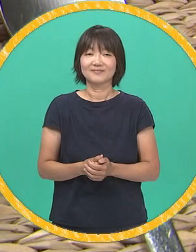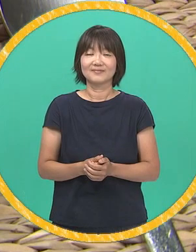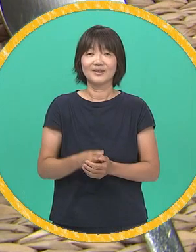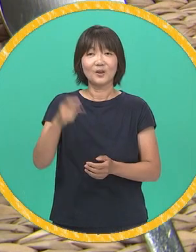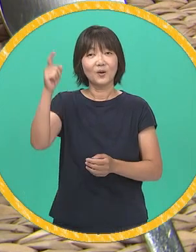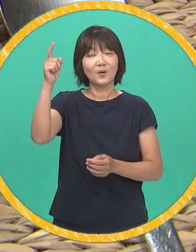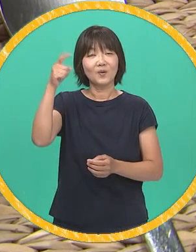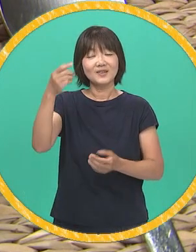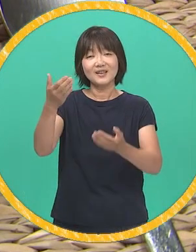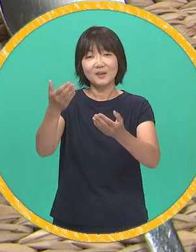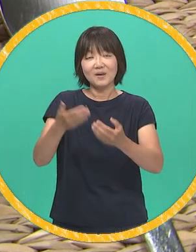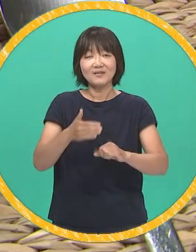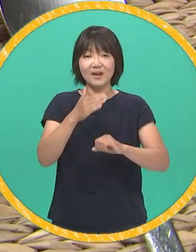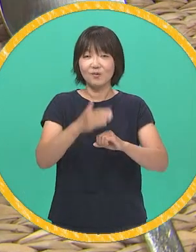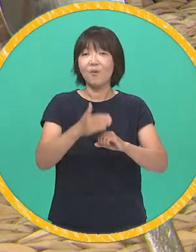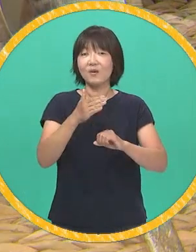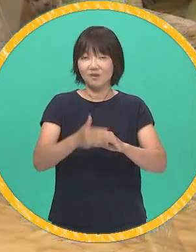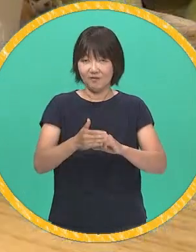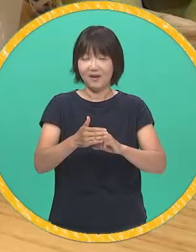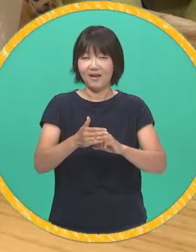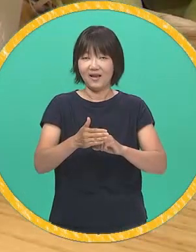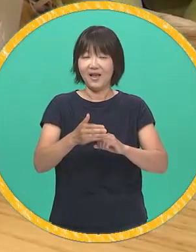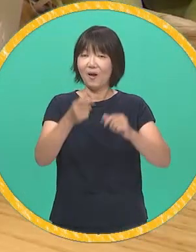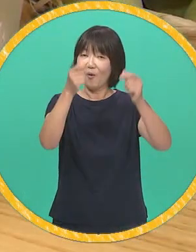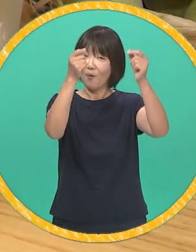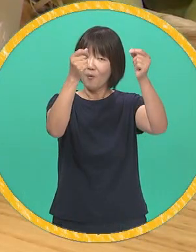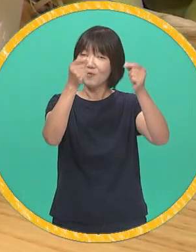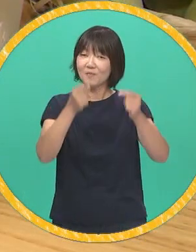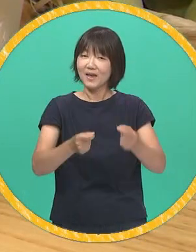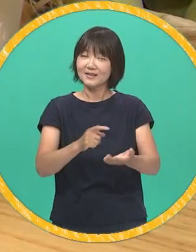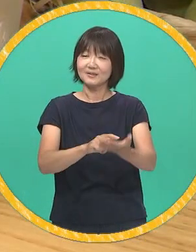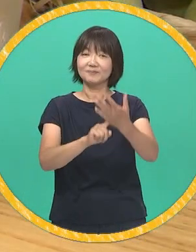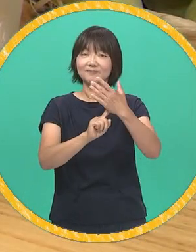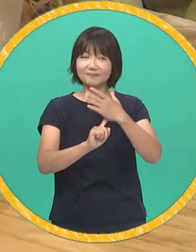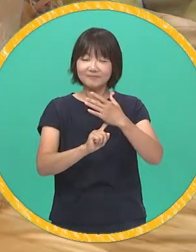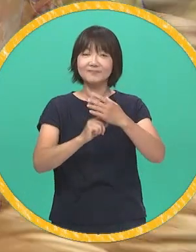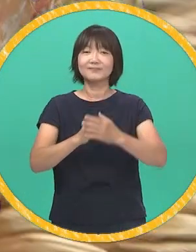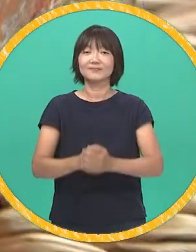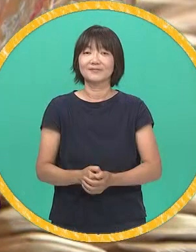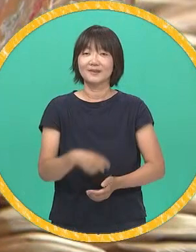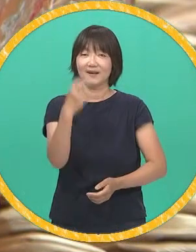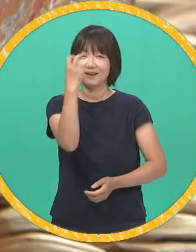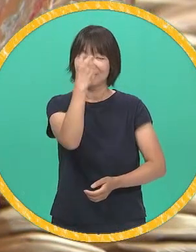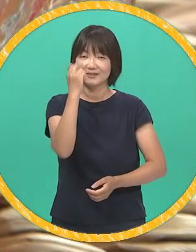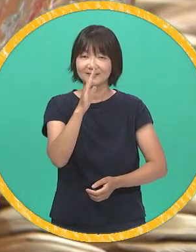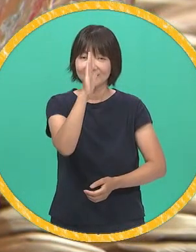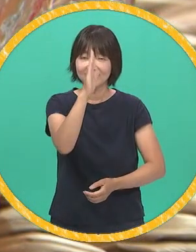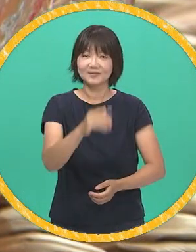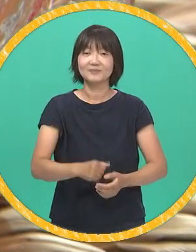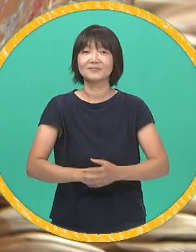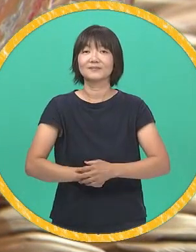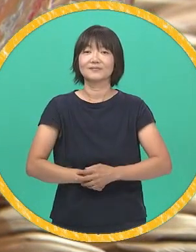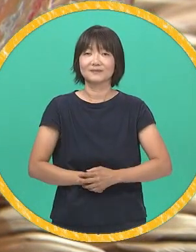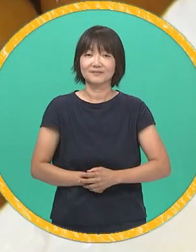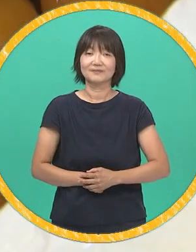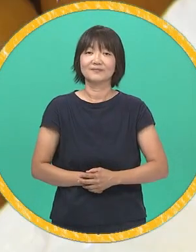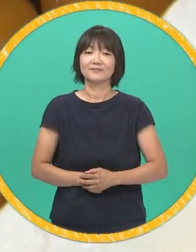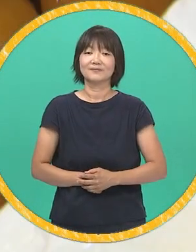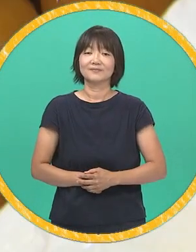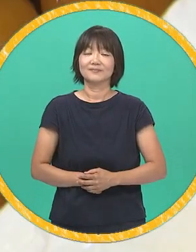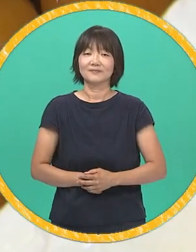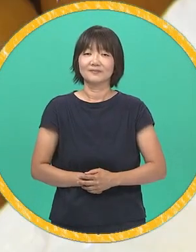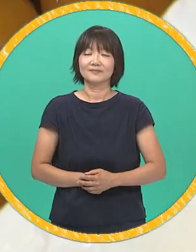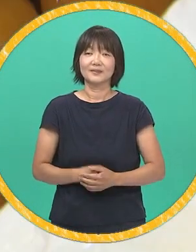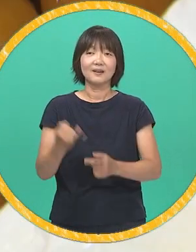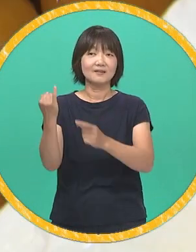我々がに教えていただいたお料理のレシピは番組のホームページにアップしているのでぜひチェックしてみてくださいそして